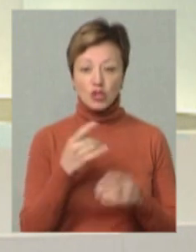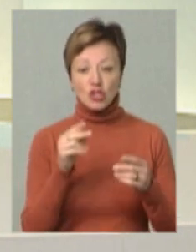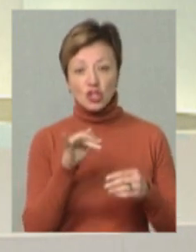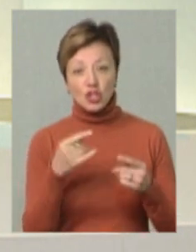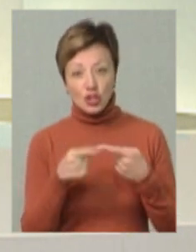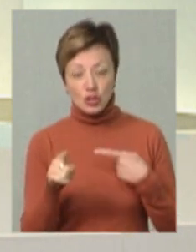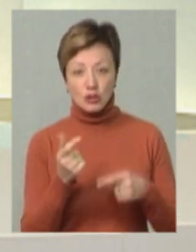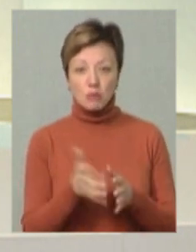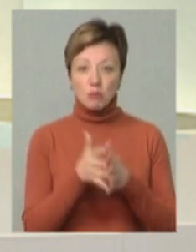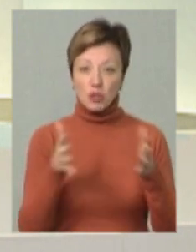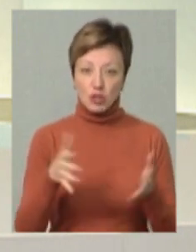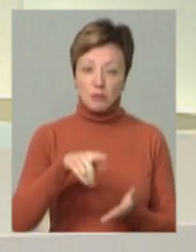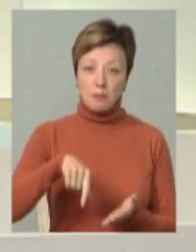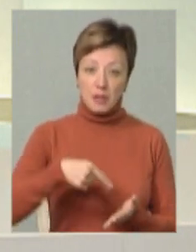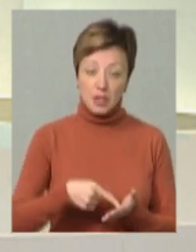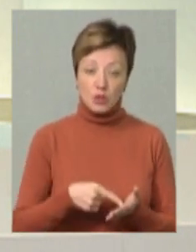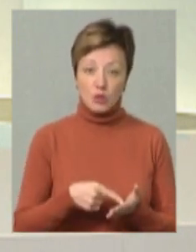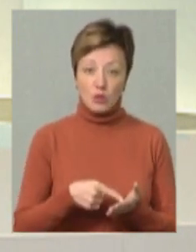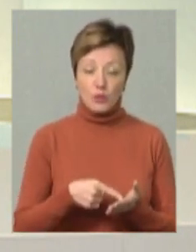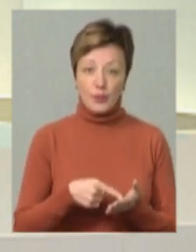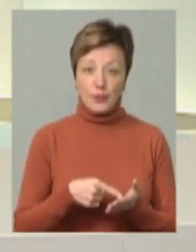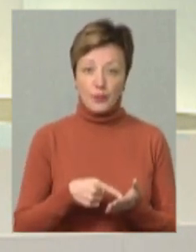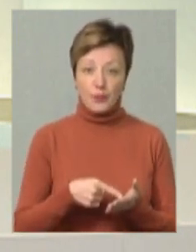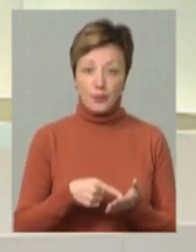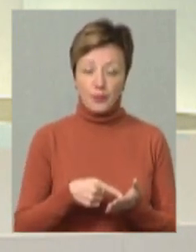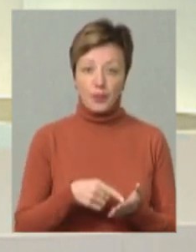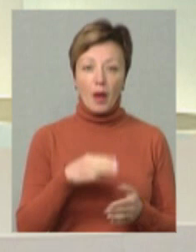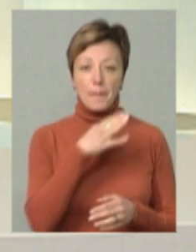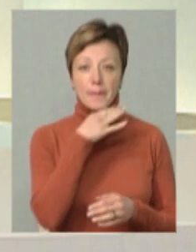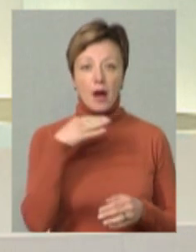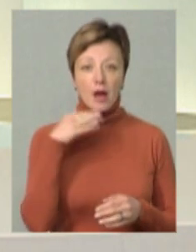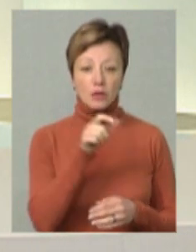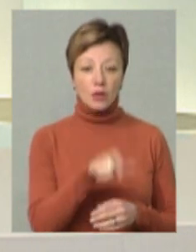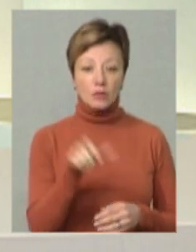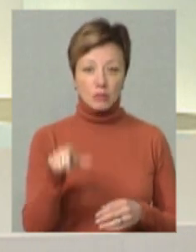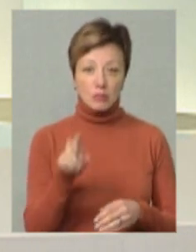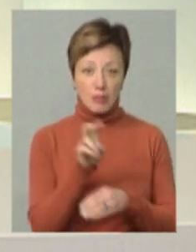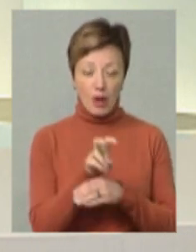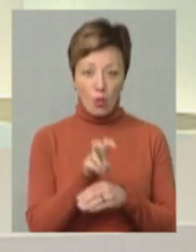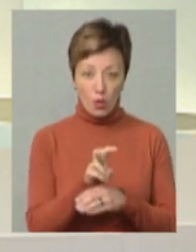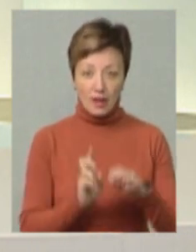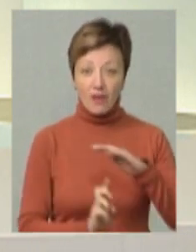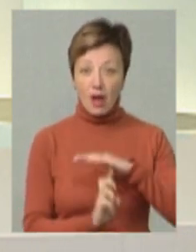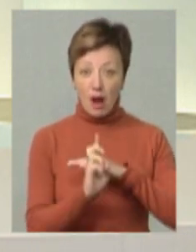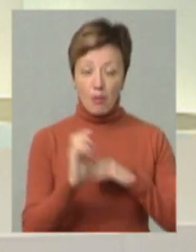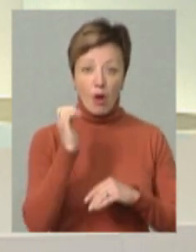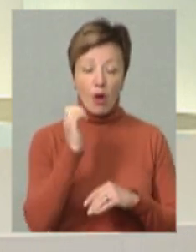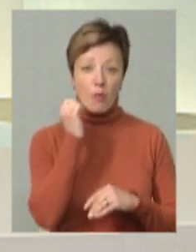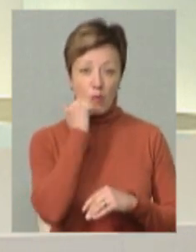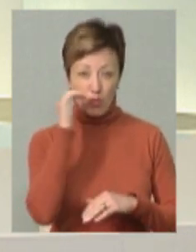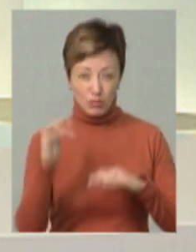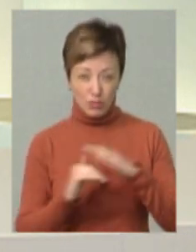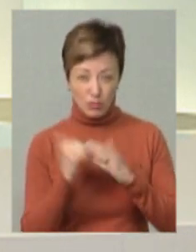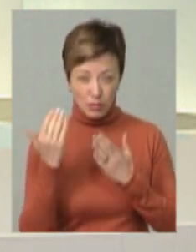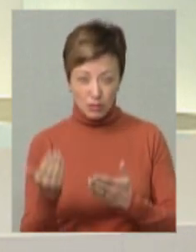інше більше місто, то багато парафіян, які приходили в храми Російської православної